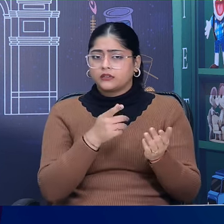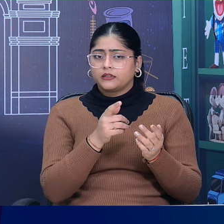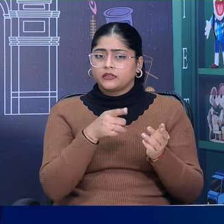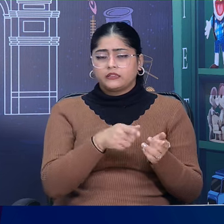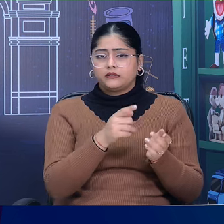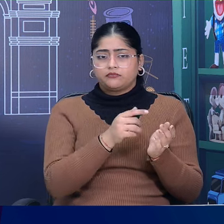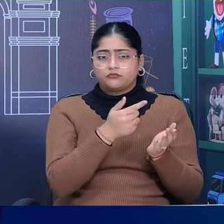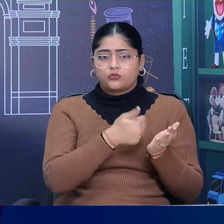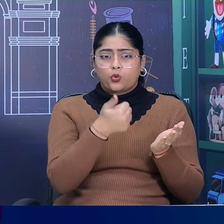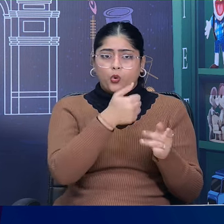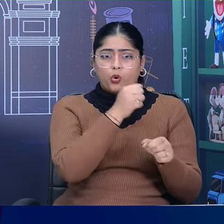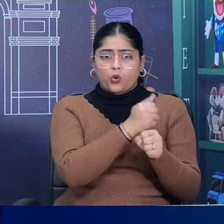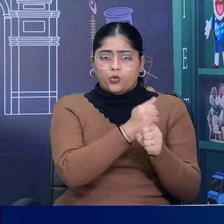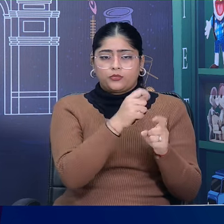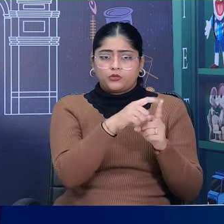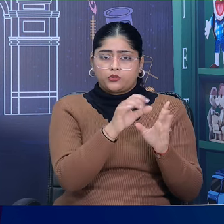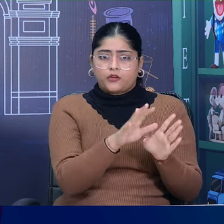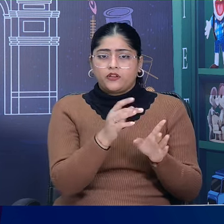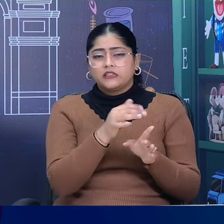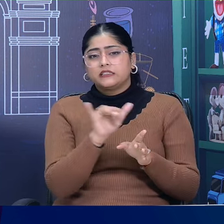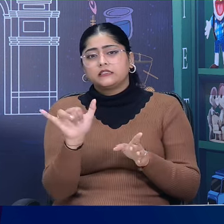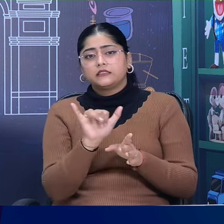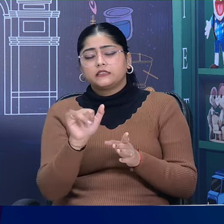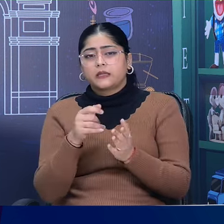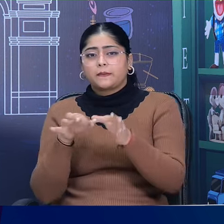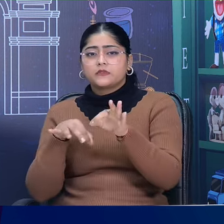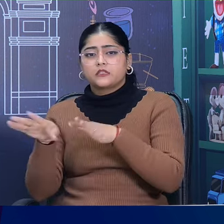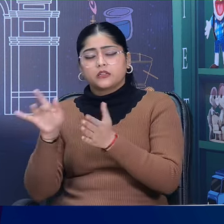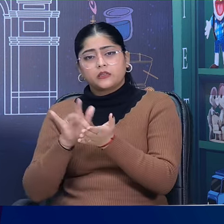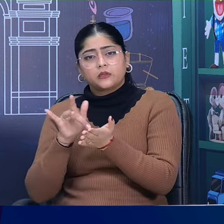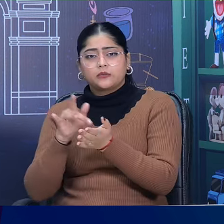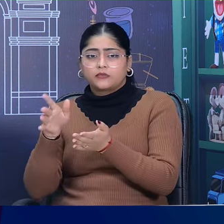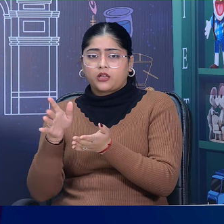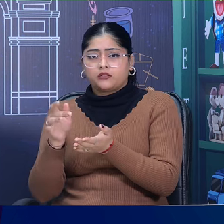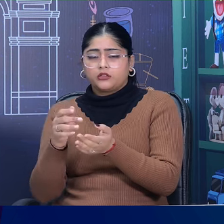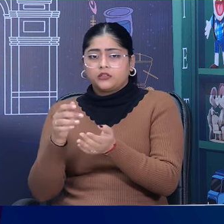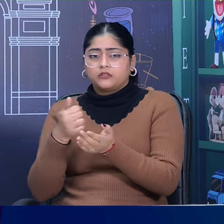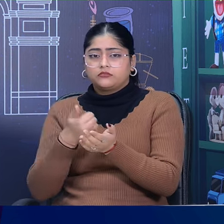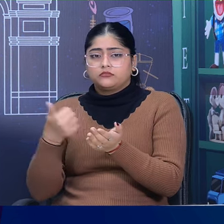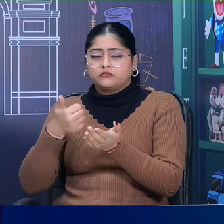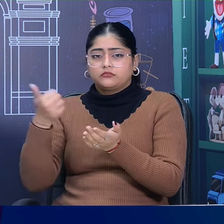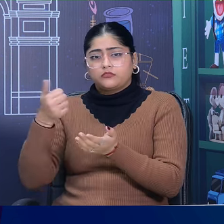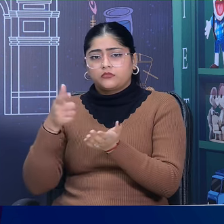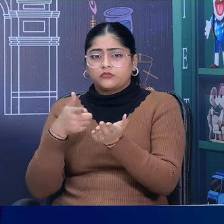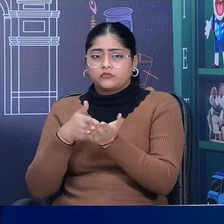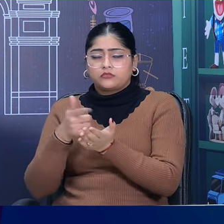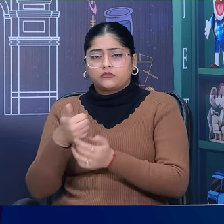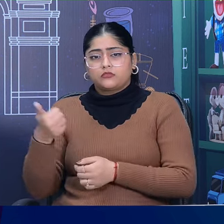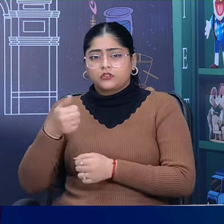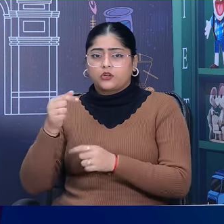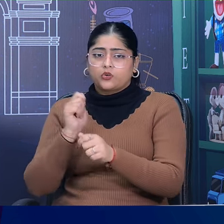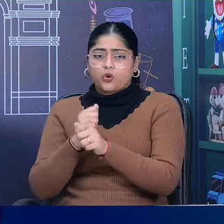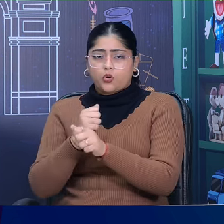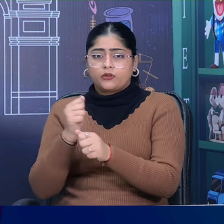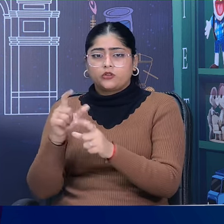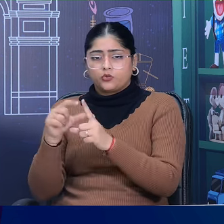पंचायती राज चलता है या फिर आप यह सोच रहे हैं कि अगर पंचायती राज जो है गांव पर पूरा पूरा अपना राज चला रहे हैं तो